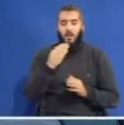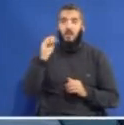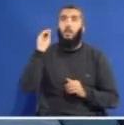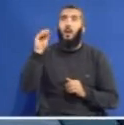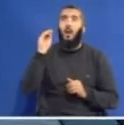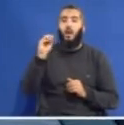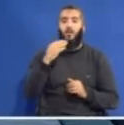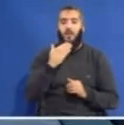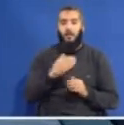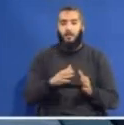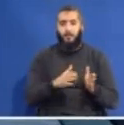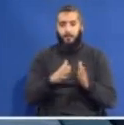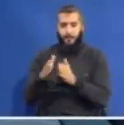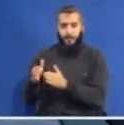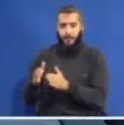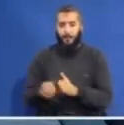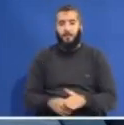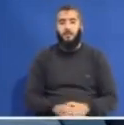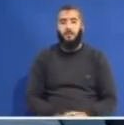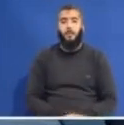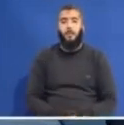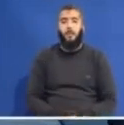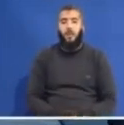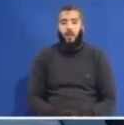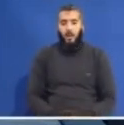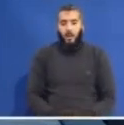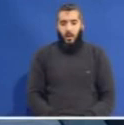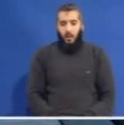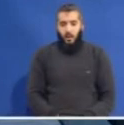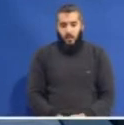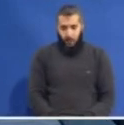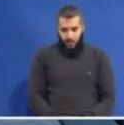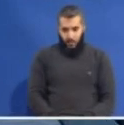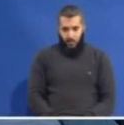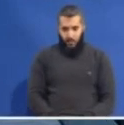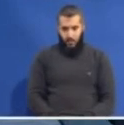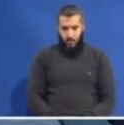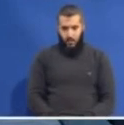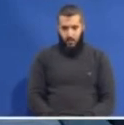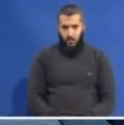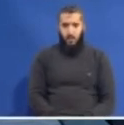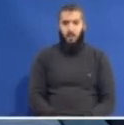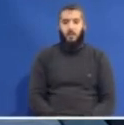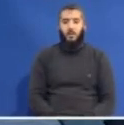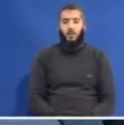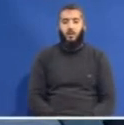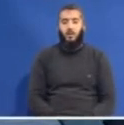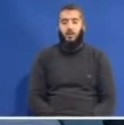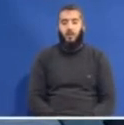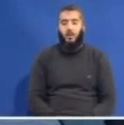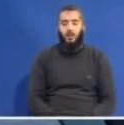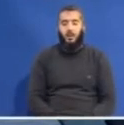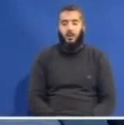السلام وحسن الله إليك، وإن شاء الله عم علي إن شاء الله إلى انفراج هذه القضية إن شاء الله، فقط الصبر